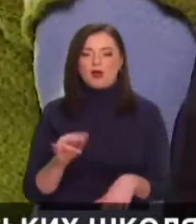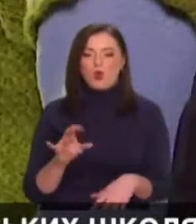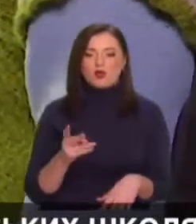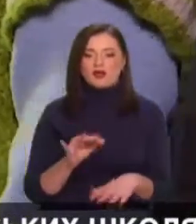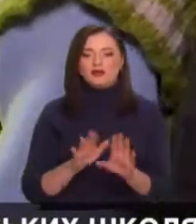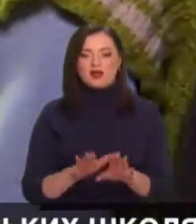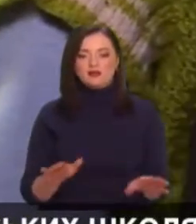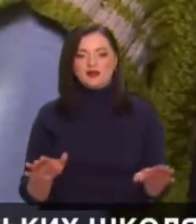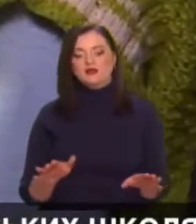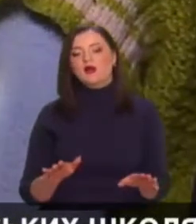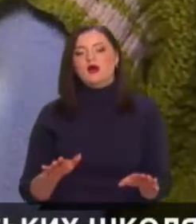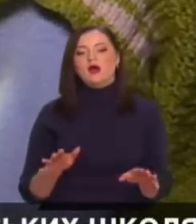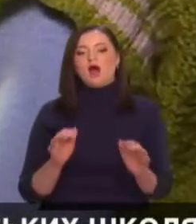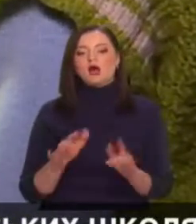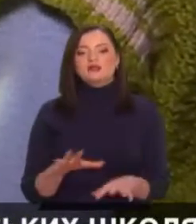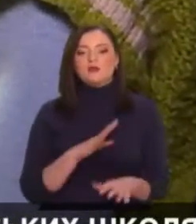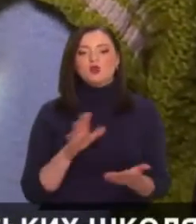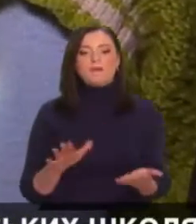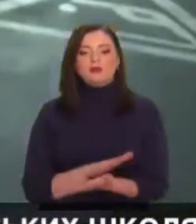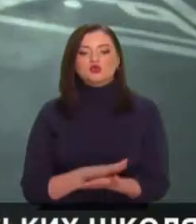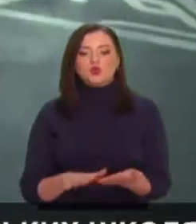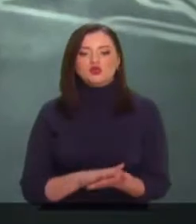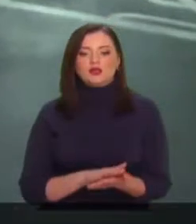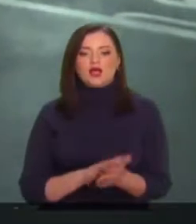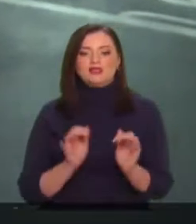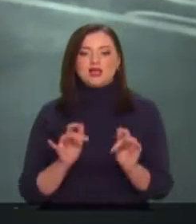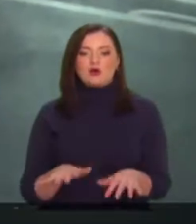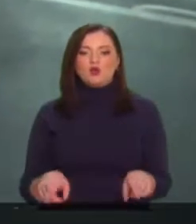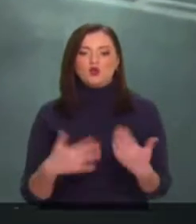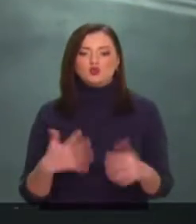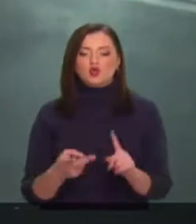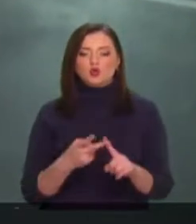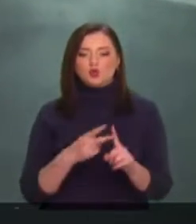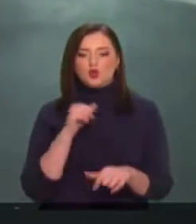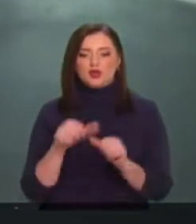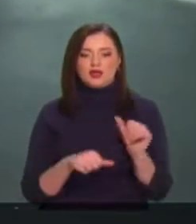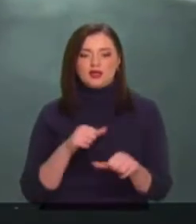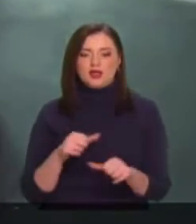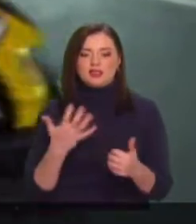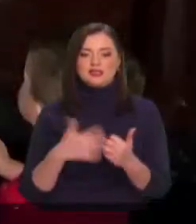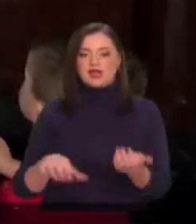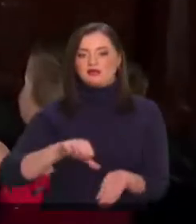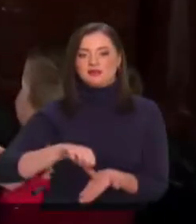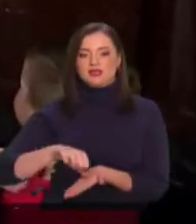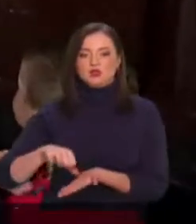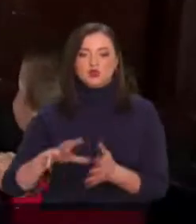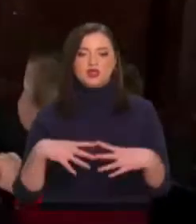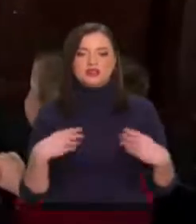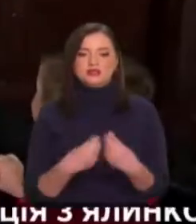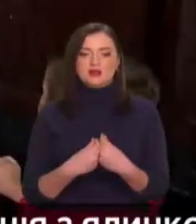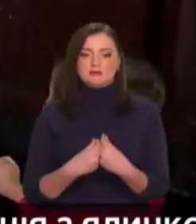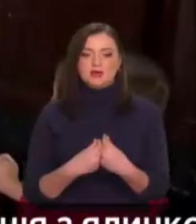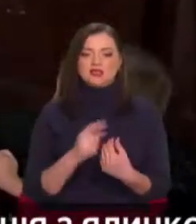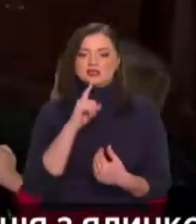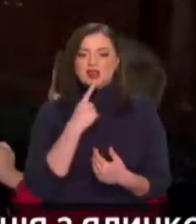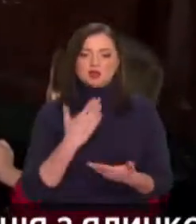їх родин акція була безкоштовною. Захід організовує вже другий рік поспіль. Серед присутніх – сім'ї зі складними